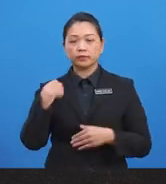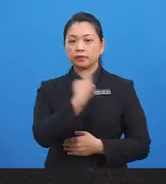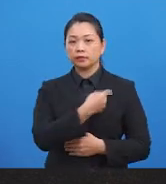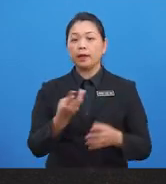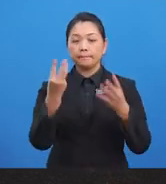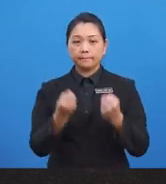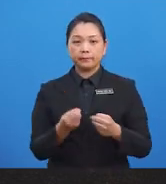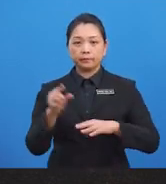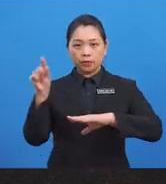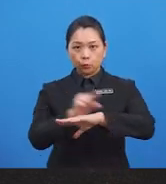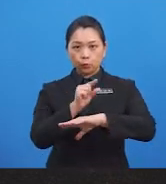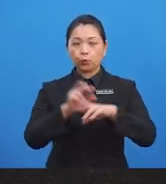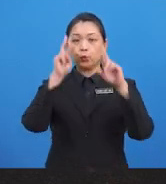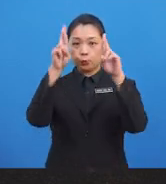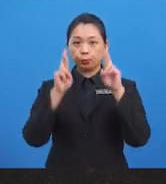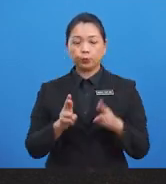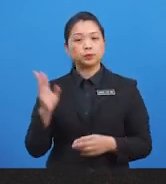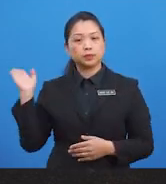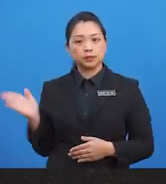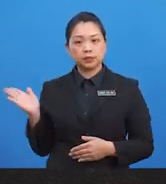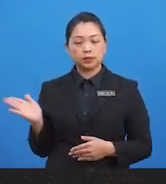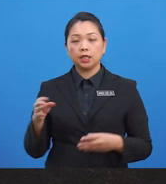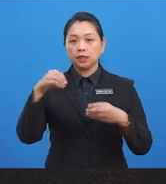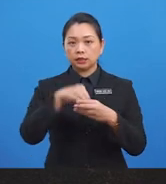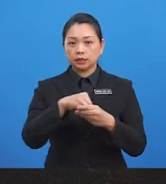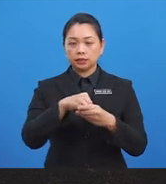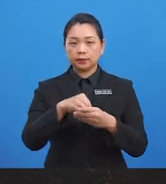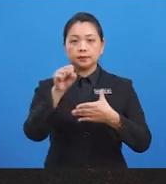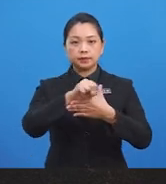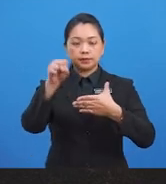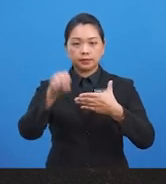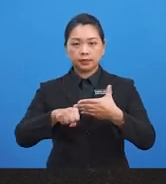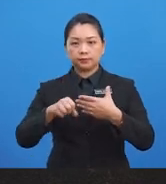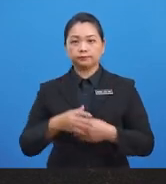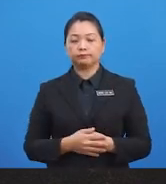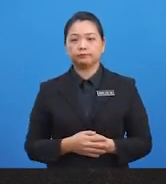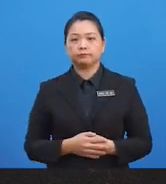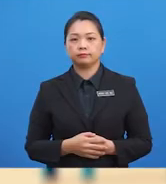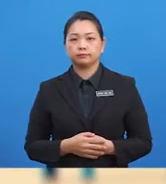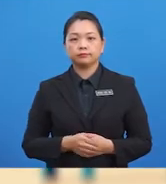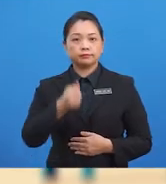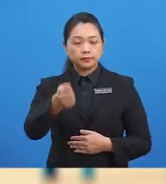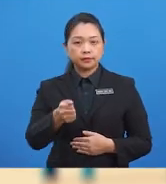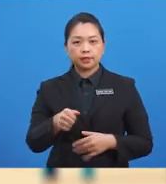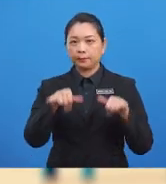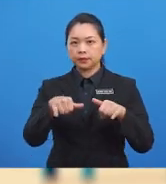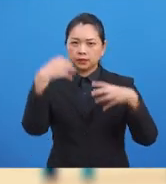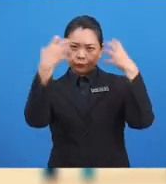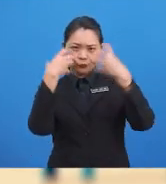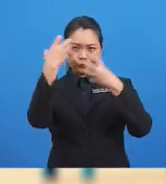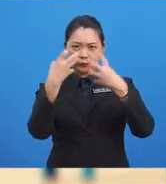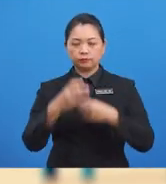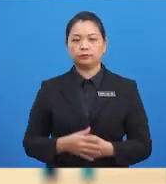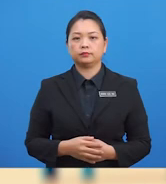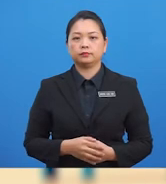Bagaimana kita hendak menggunakan rumus ini dalam penyelesaian? Anda masih